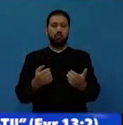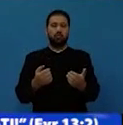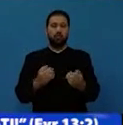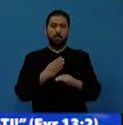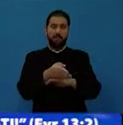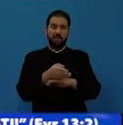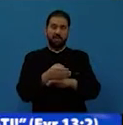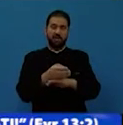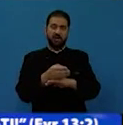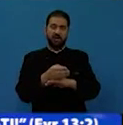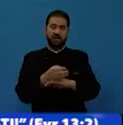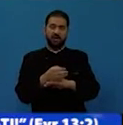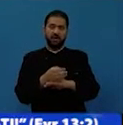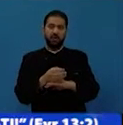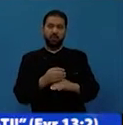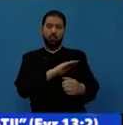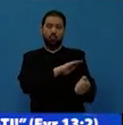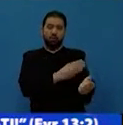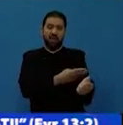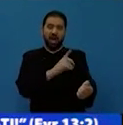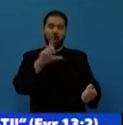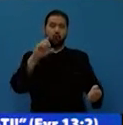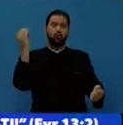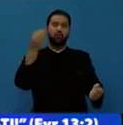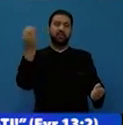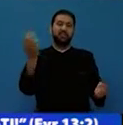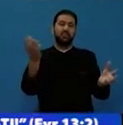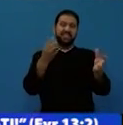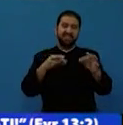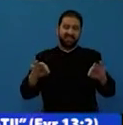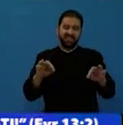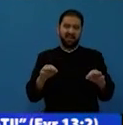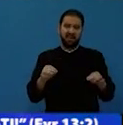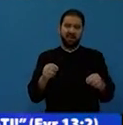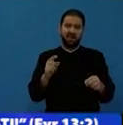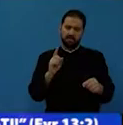prin pronia lui Dumnezeu să fie testată